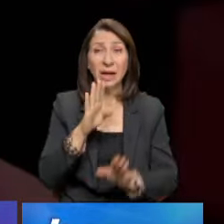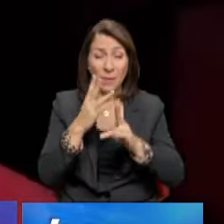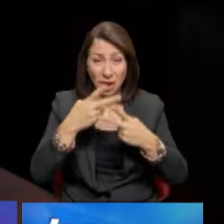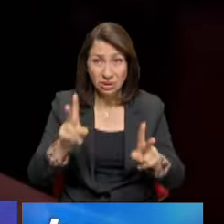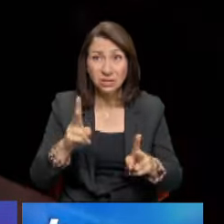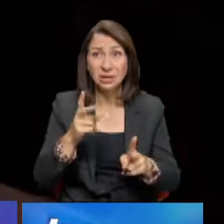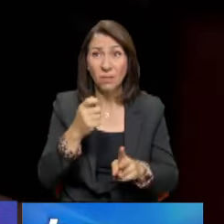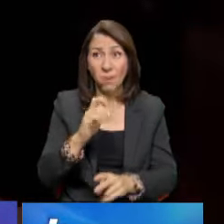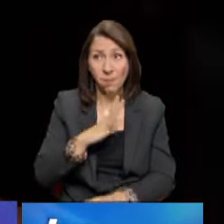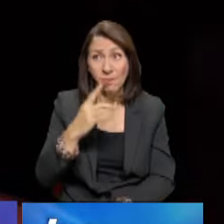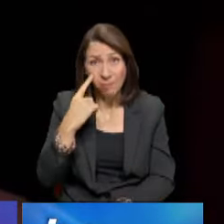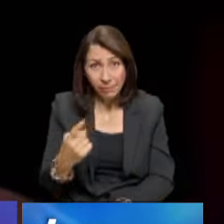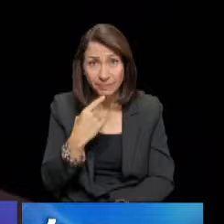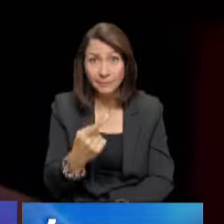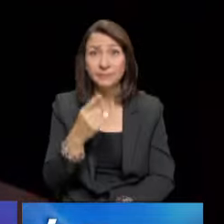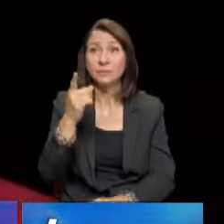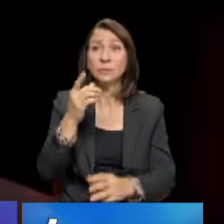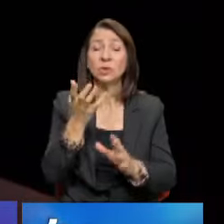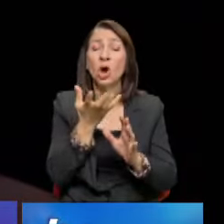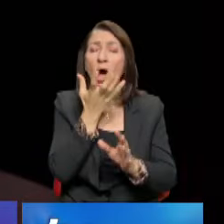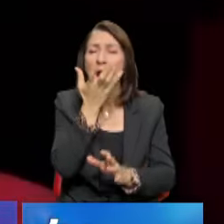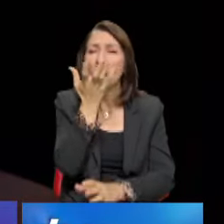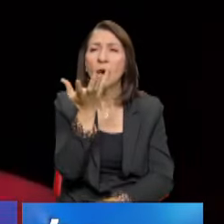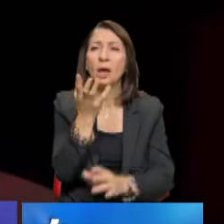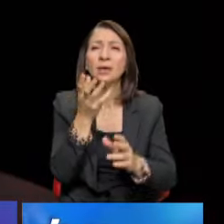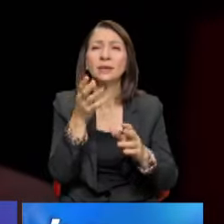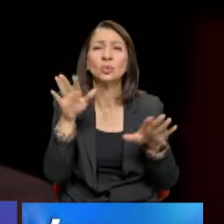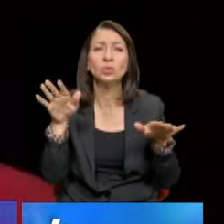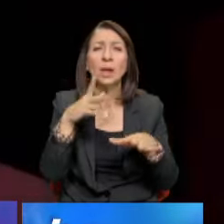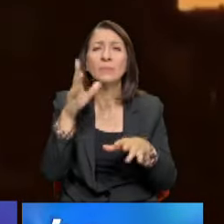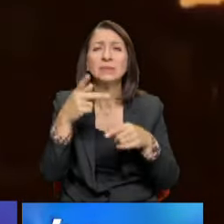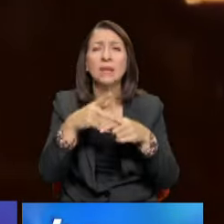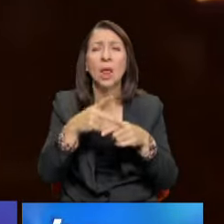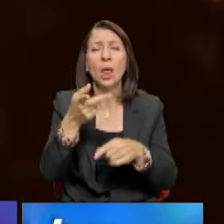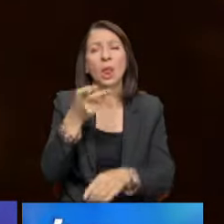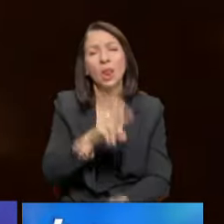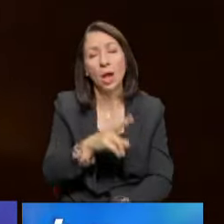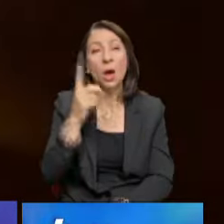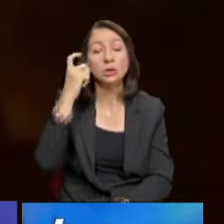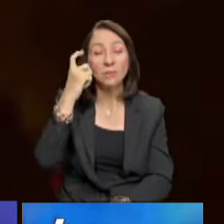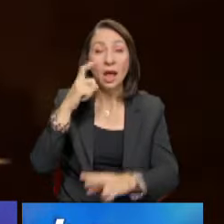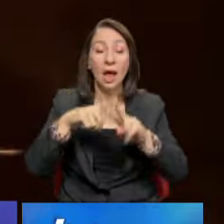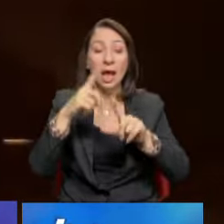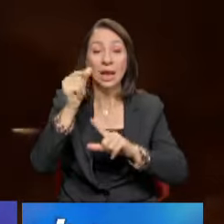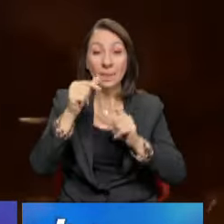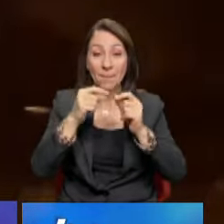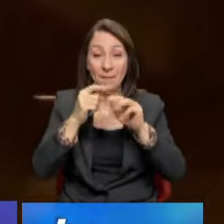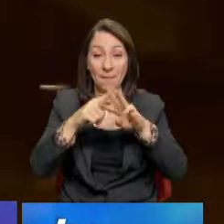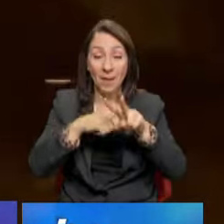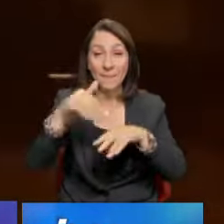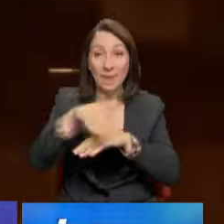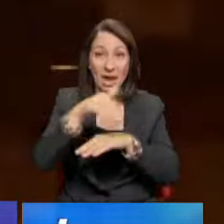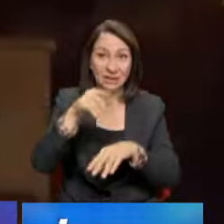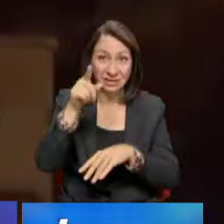kapıyı, anahtarım var bakalım dedim yani. İçeride dumandan hayvanlar zehirlenerek ölmüşler. Osmaniye'de Ali Bey Mahallesi Atatürk Caddesi'nde